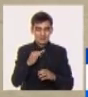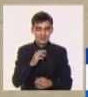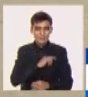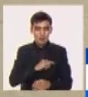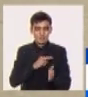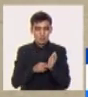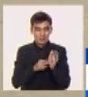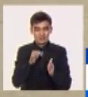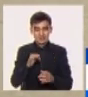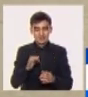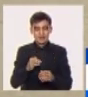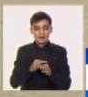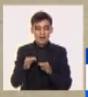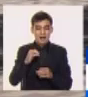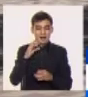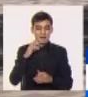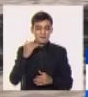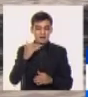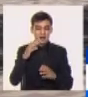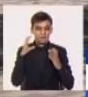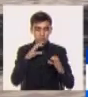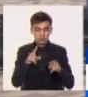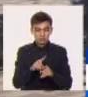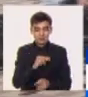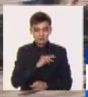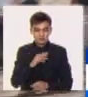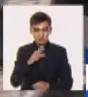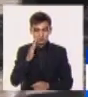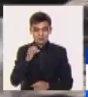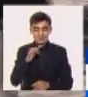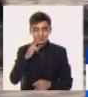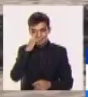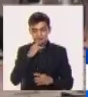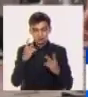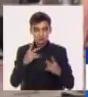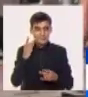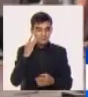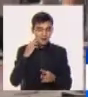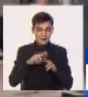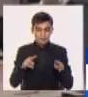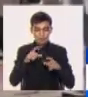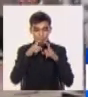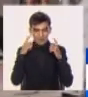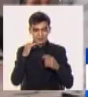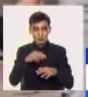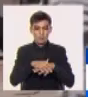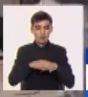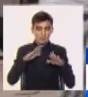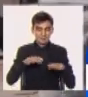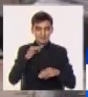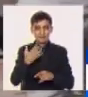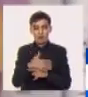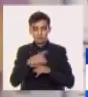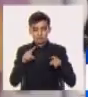поездов, междугородние автобусы. Казахстанцы по-прежнему должны носить маски во всех общественных местах, в том числе и на